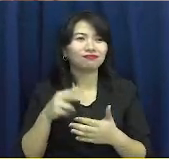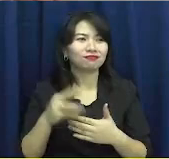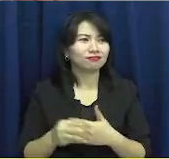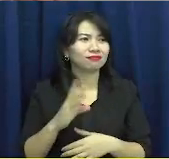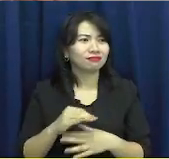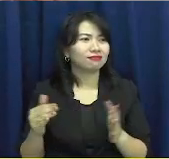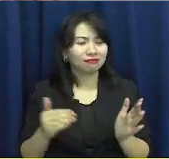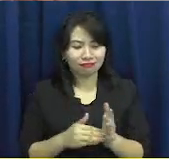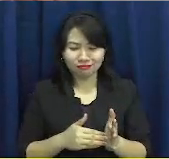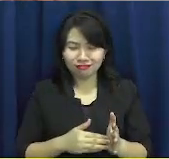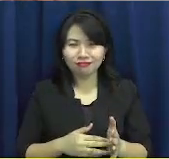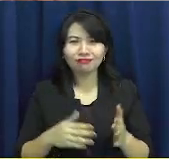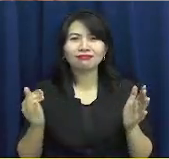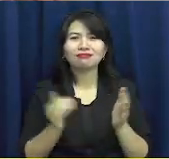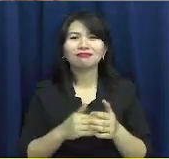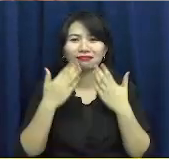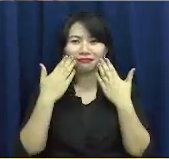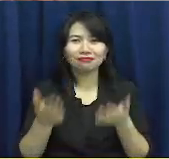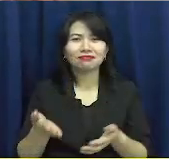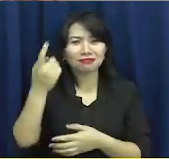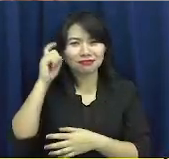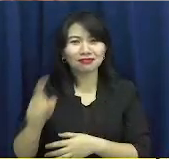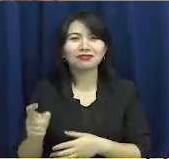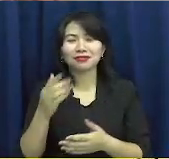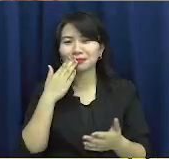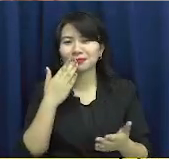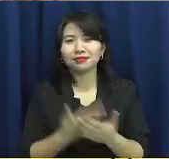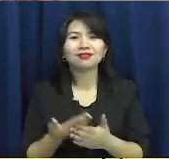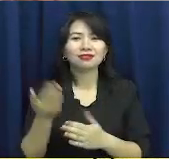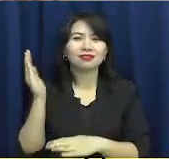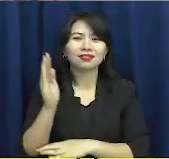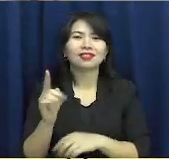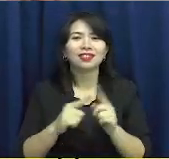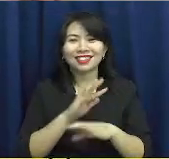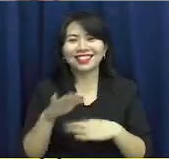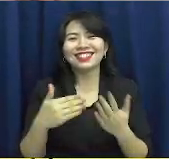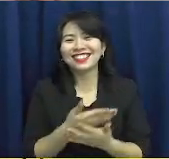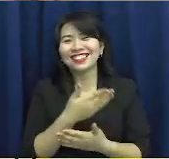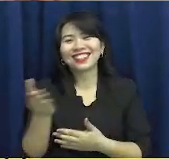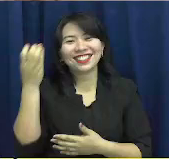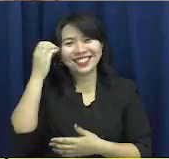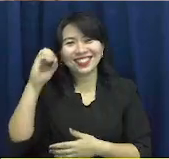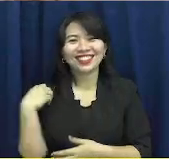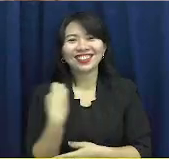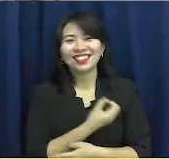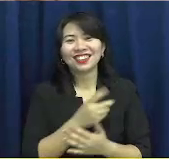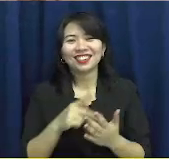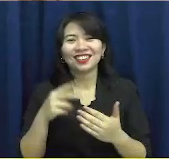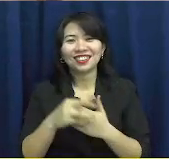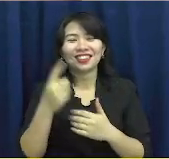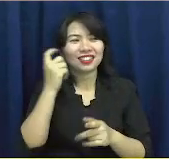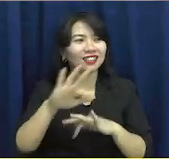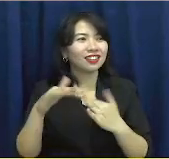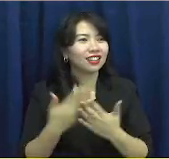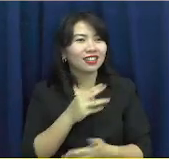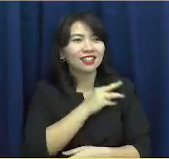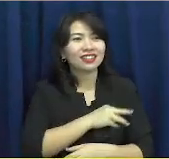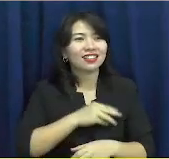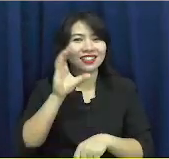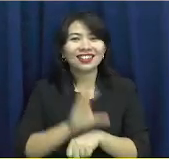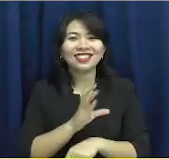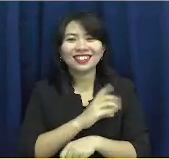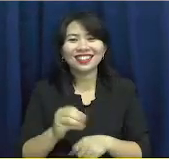also, ay magandang hali sa iyo, Sir Mangi. Magandang tanghali po sa lahat ng sumusubaybay sa ating pong programa po ngayon at sa lahat ng mga mission churches and mission